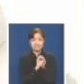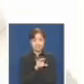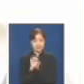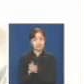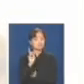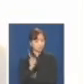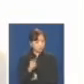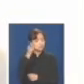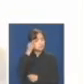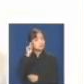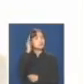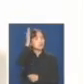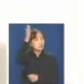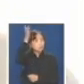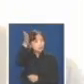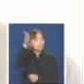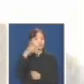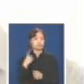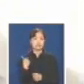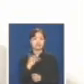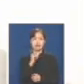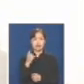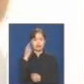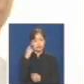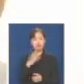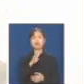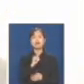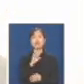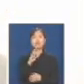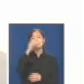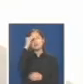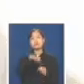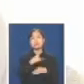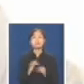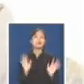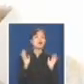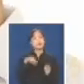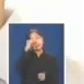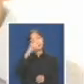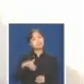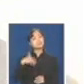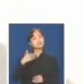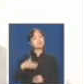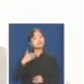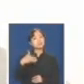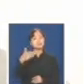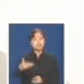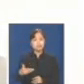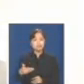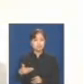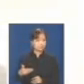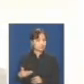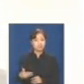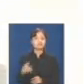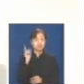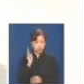ถึงอนาคตเพราะว่าบางทีเนี่ยเราไปคิดว่าเราก็เรียนไปเรื่อยๆแล้วเดี๋ยวเราก็จะเรียนต่อจะสอบเข้